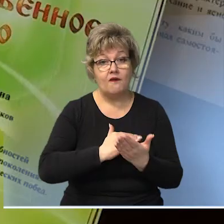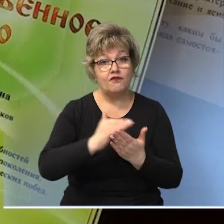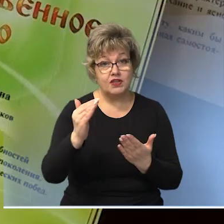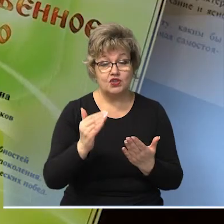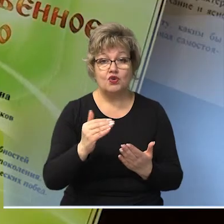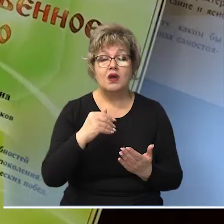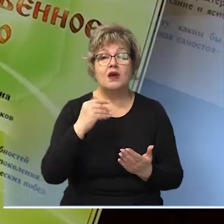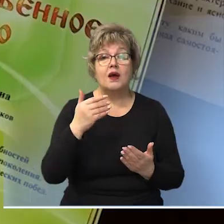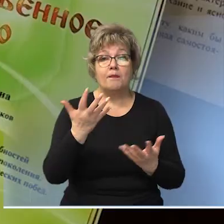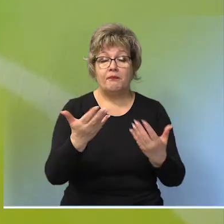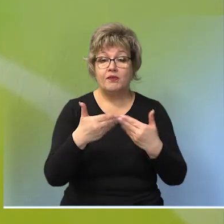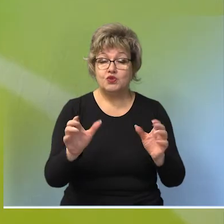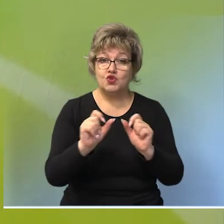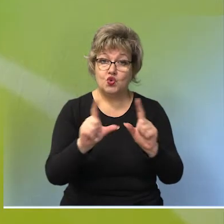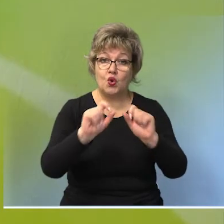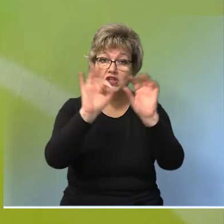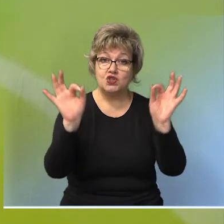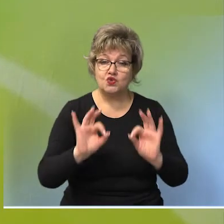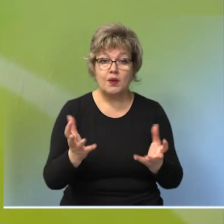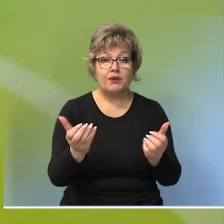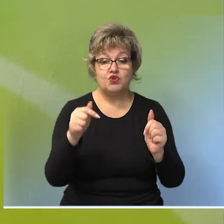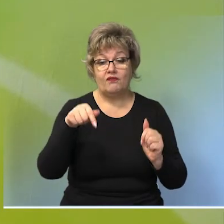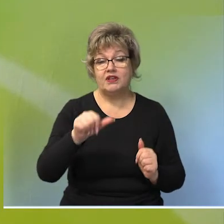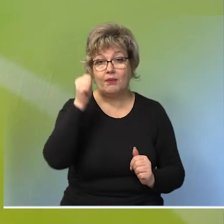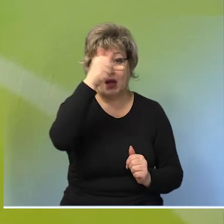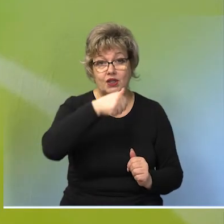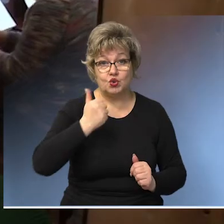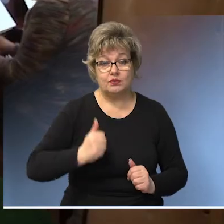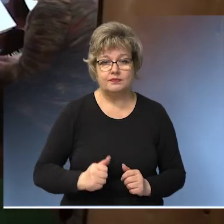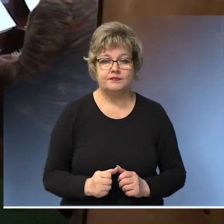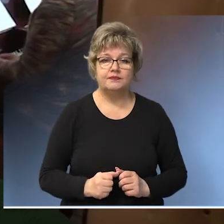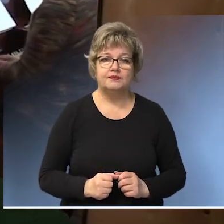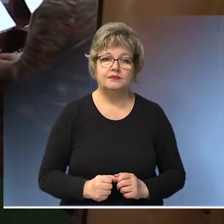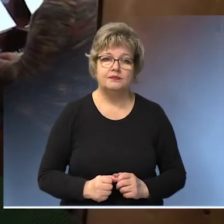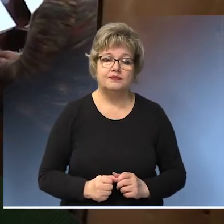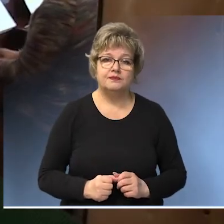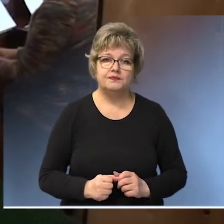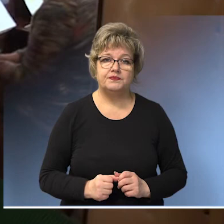Высшую награду отличница, выпускница школы искусств получила лишь в этом году.